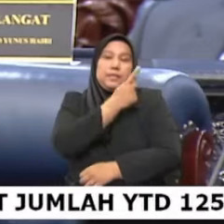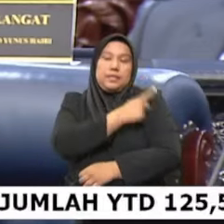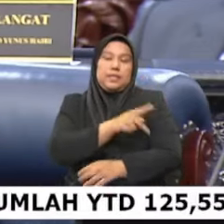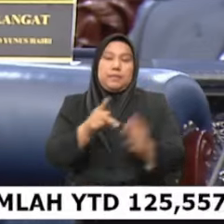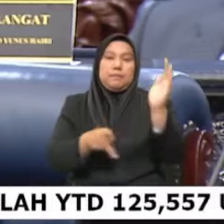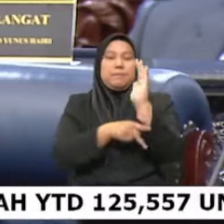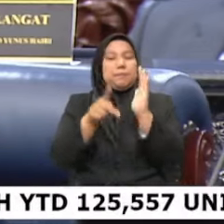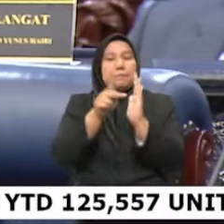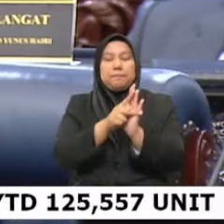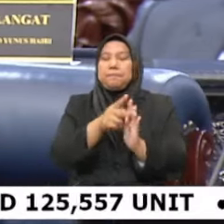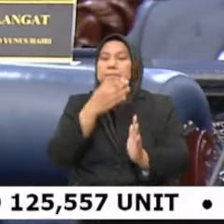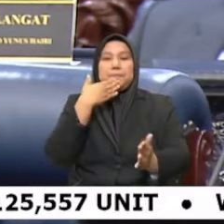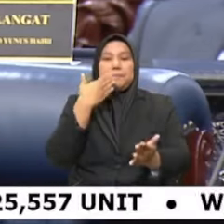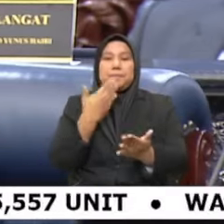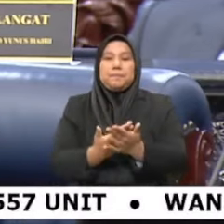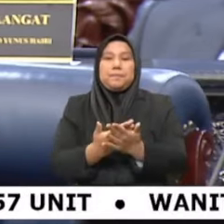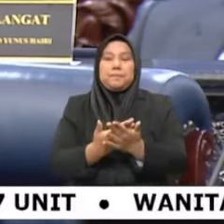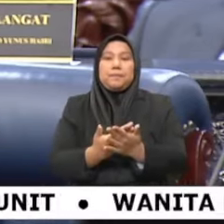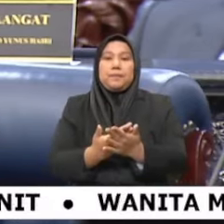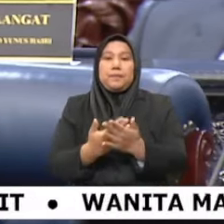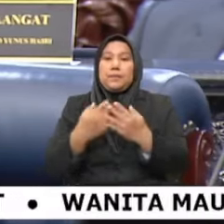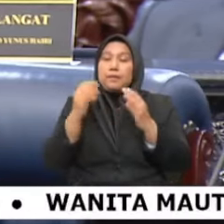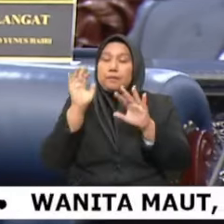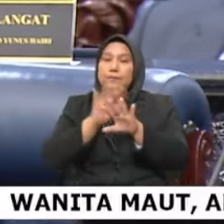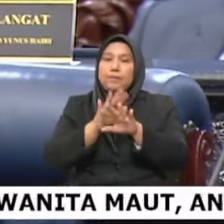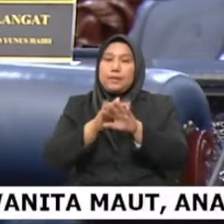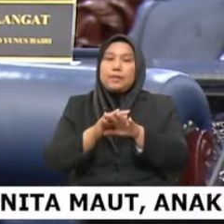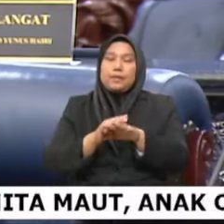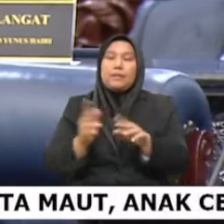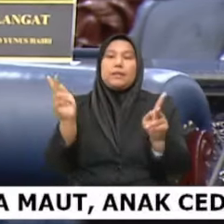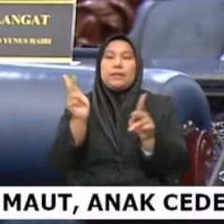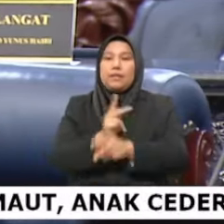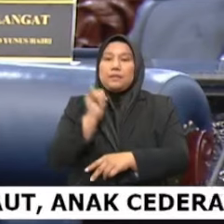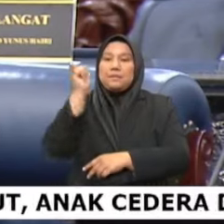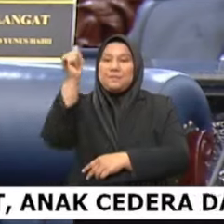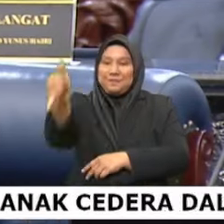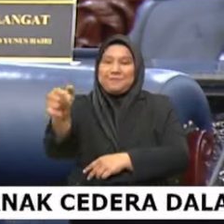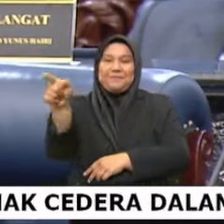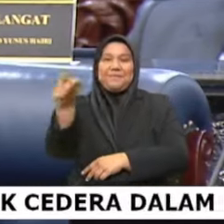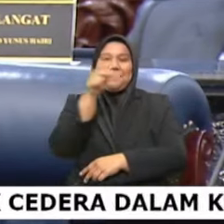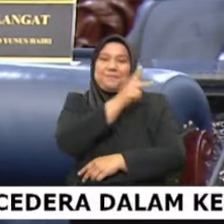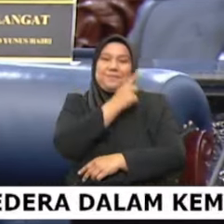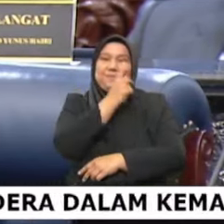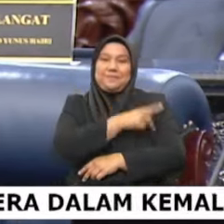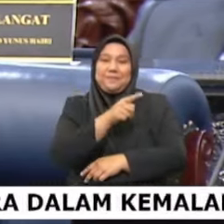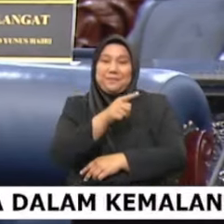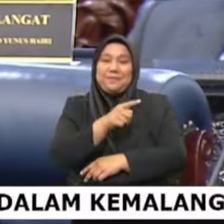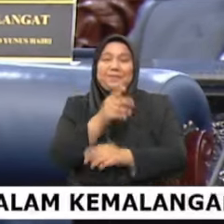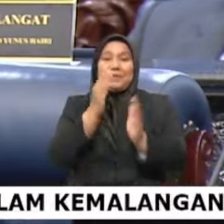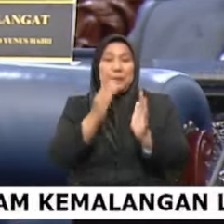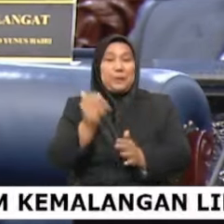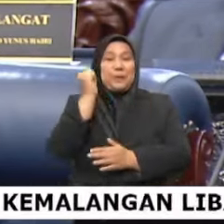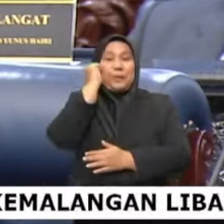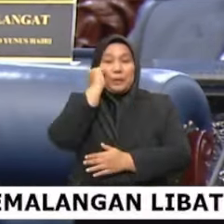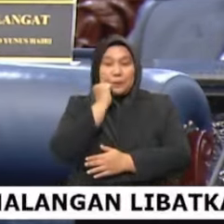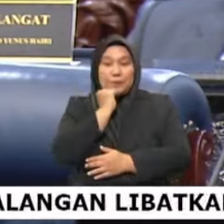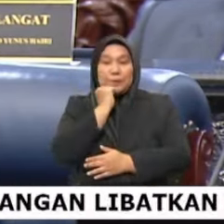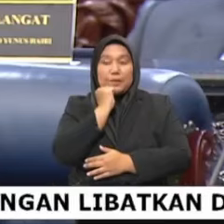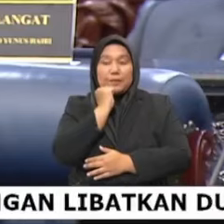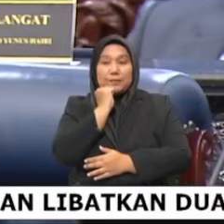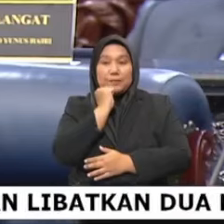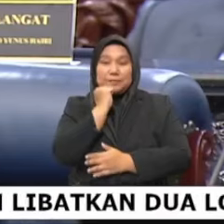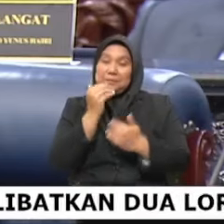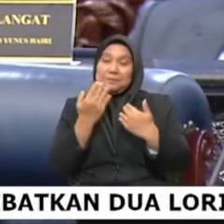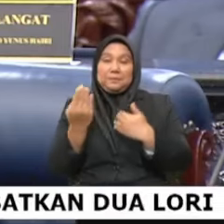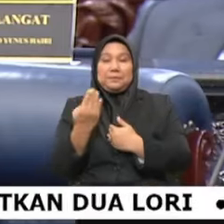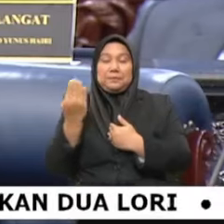baik. Dan saya banyak kali pergi ke klinik tu. Orang tua biasalah. Kita terpaksa tengok apa lagi. Jadi